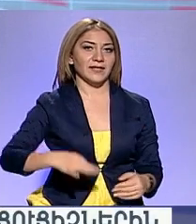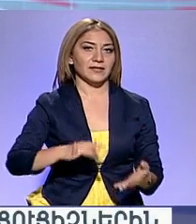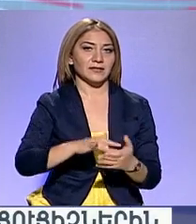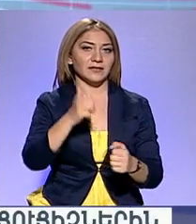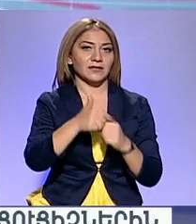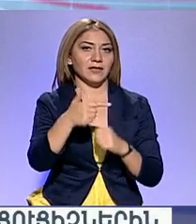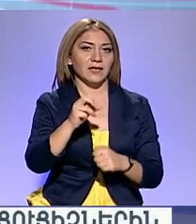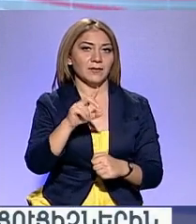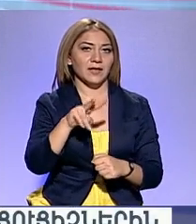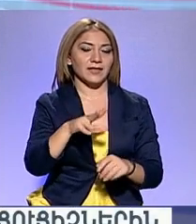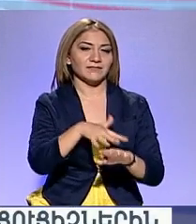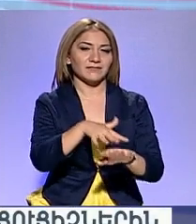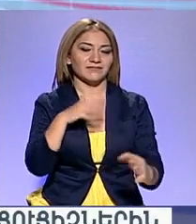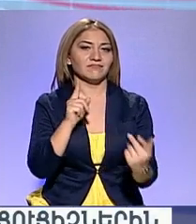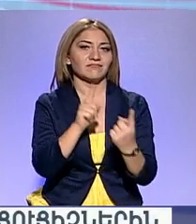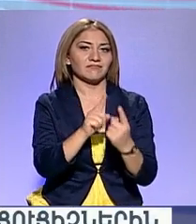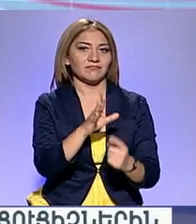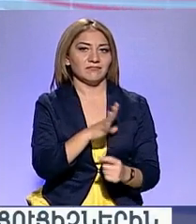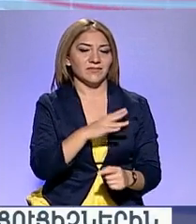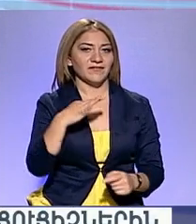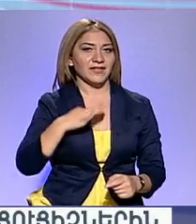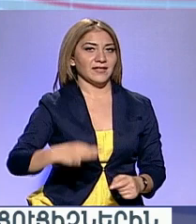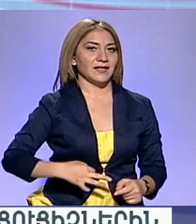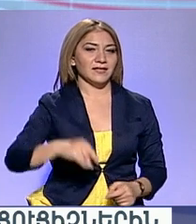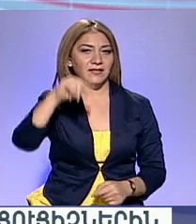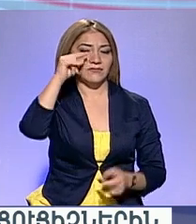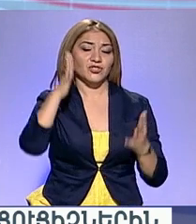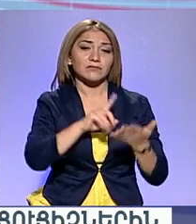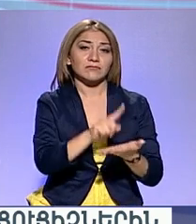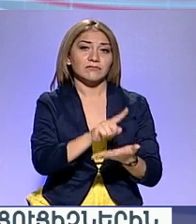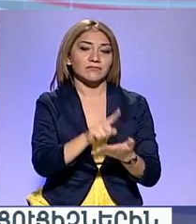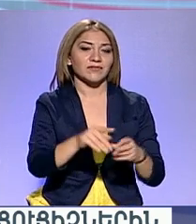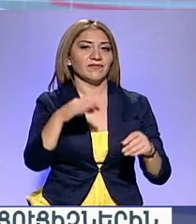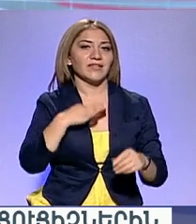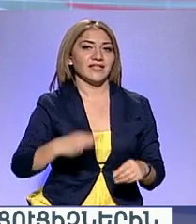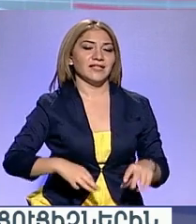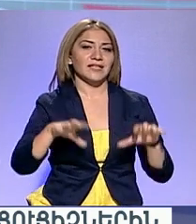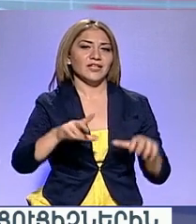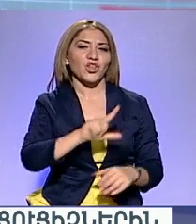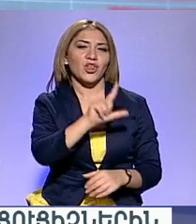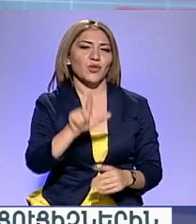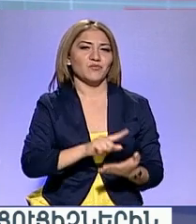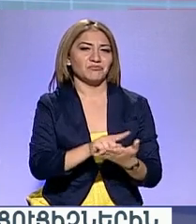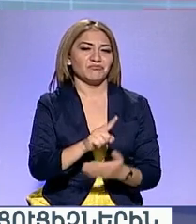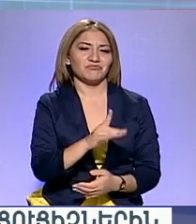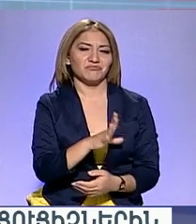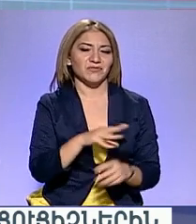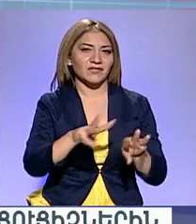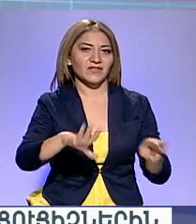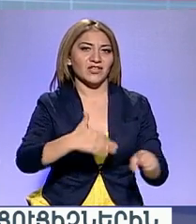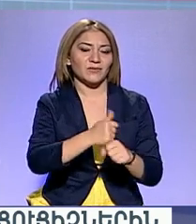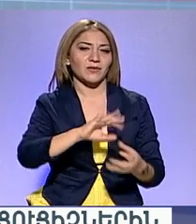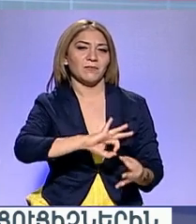է ֆրանսահայերի հետ։ Մեր հայրենակիցներին ամենաշատը հետաքրքրել է, թե ինչ են խոսել Մակրոնի հետ մոտ 2 ժամ։ Փաշինյանն ամփոփել է